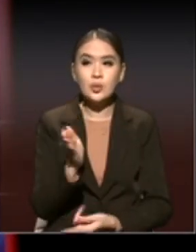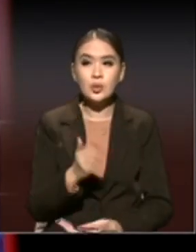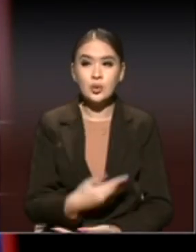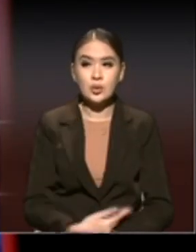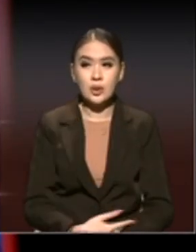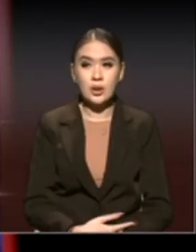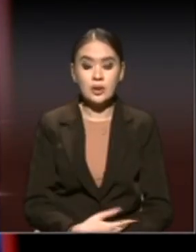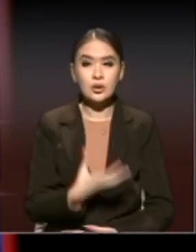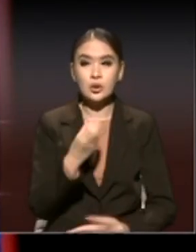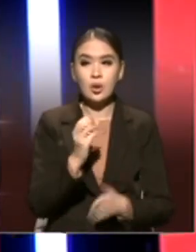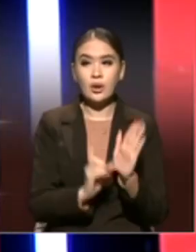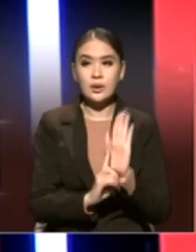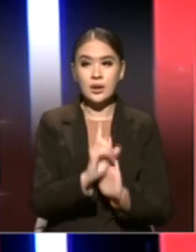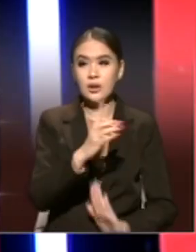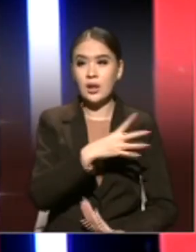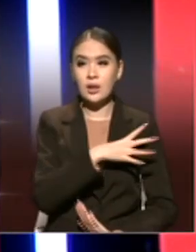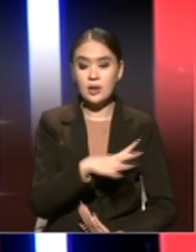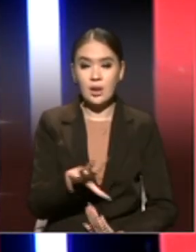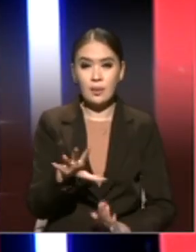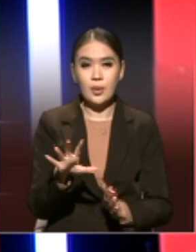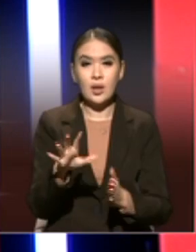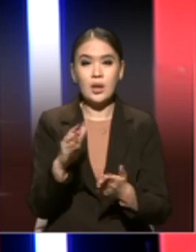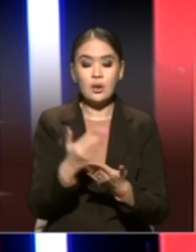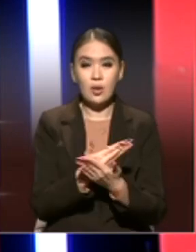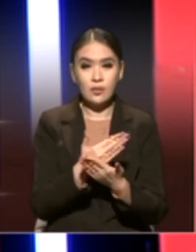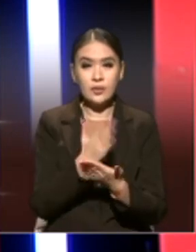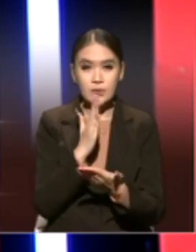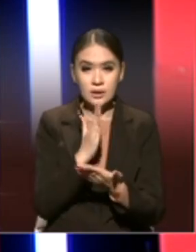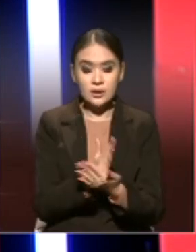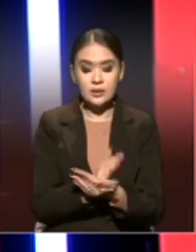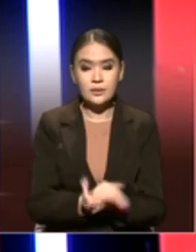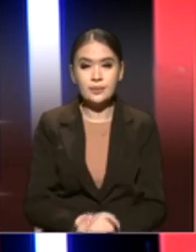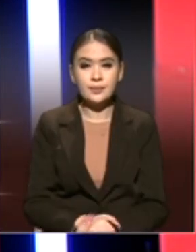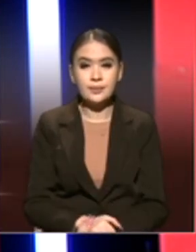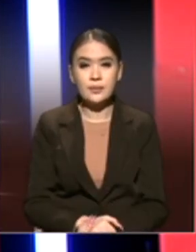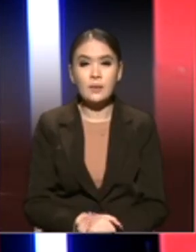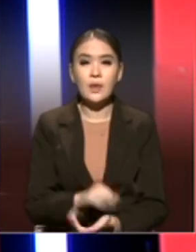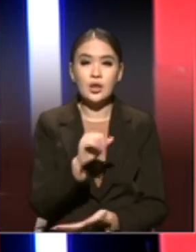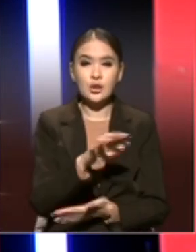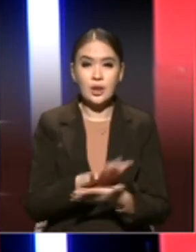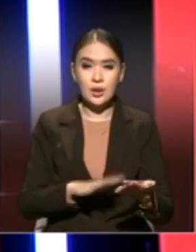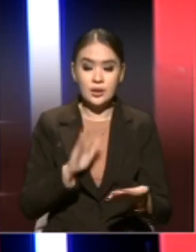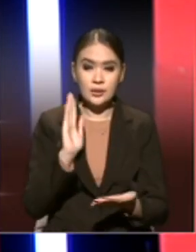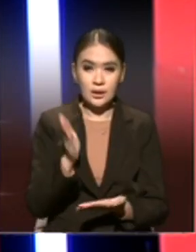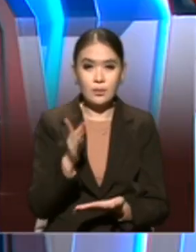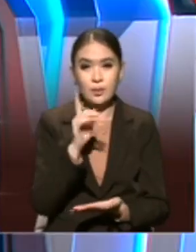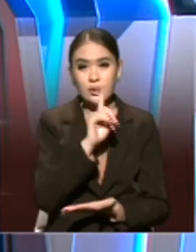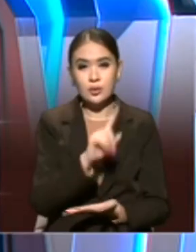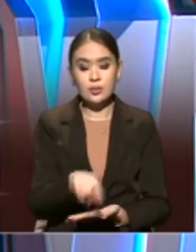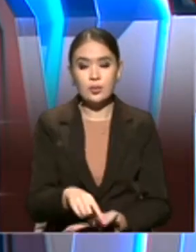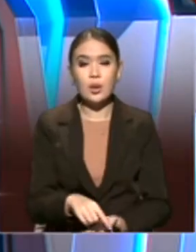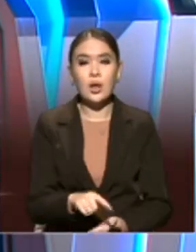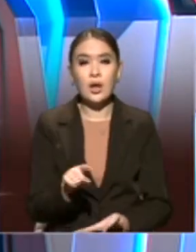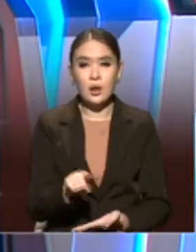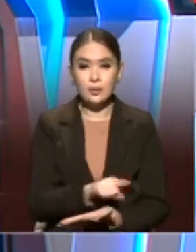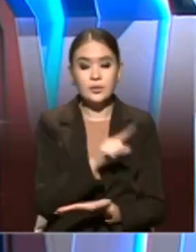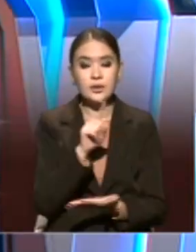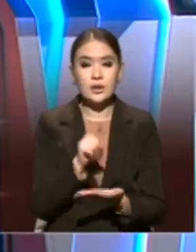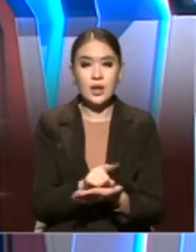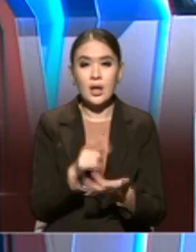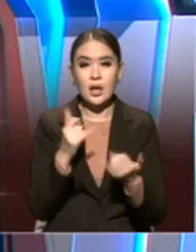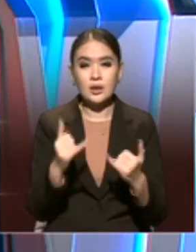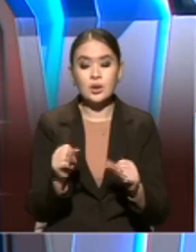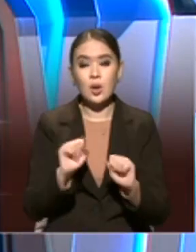ақпарат көздеріне шықпаған жаңалықтар да бар дейсіз ғой, иә? Иә. Жақсы, түсінікті. Жалғаса ма, жоқ па? Әрине. Қалай десеңіз, біз қазір